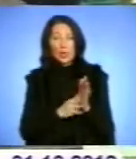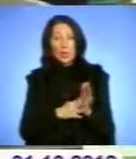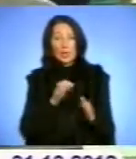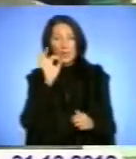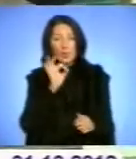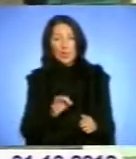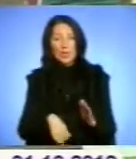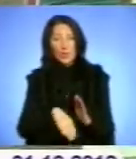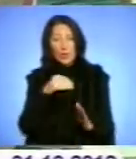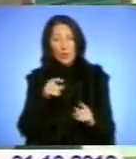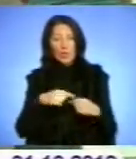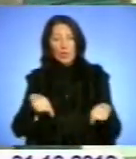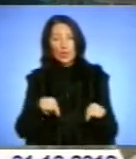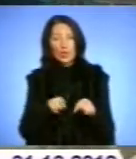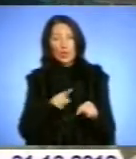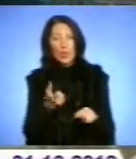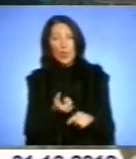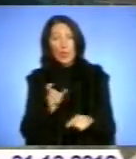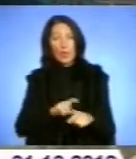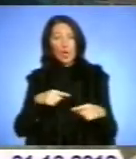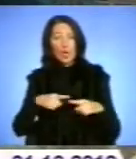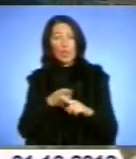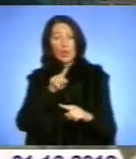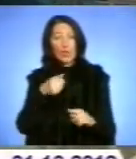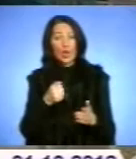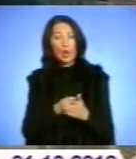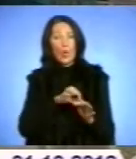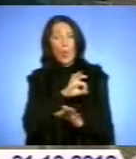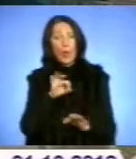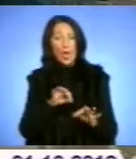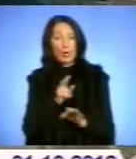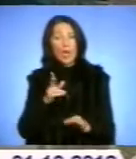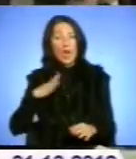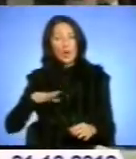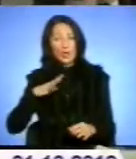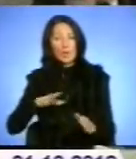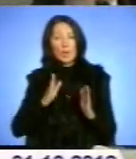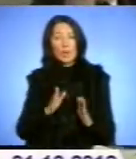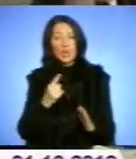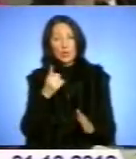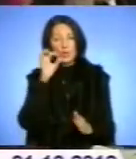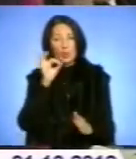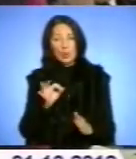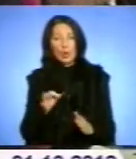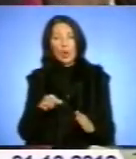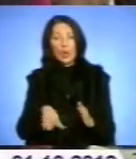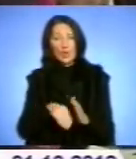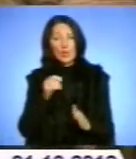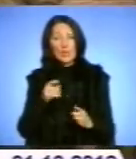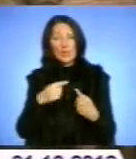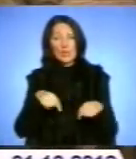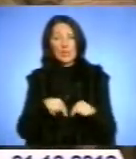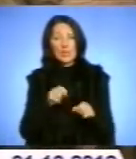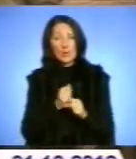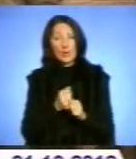дільниць, що перевищило технологічні вимоги до проєкту. Як і очікувалося, лише 1% виборчих дільниць працював у